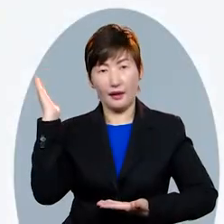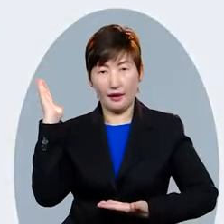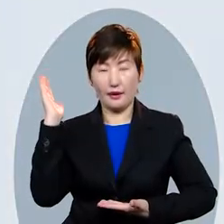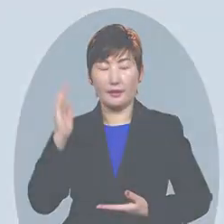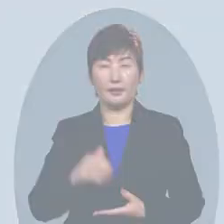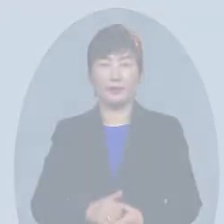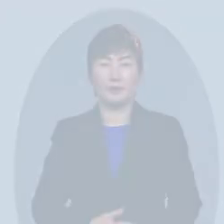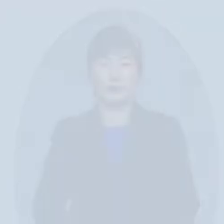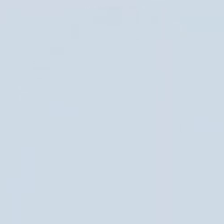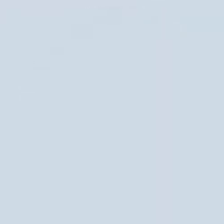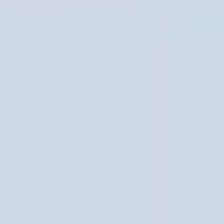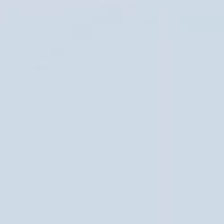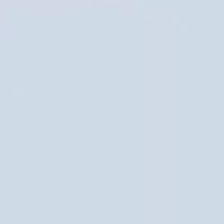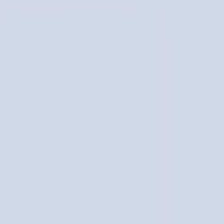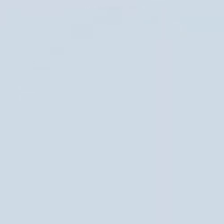уу?